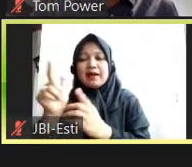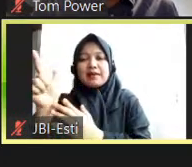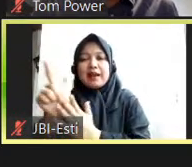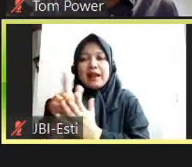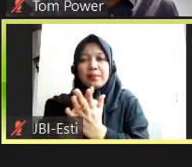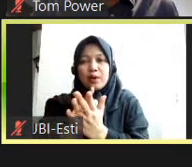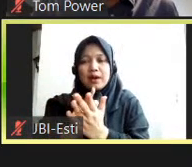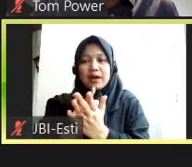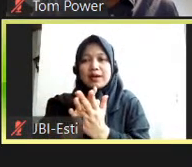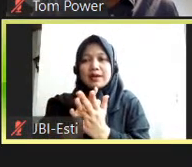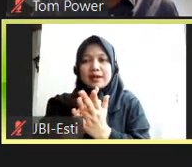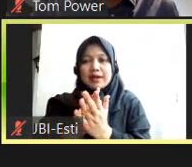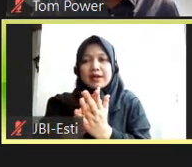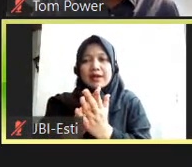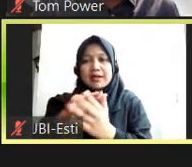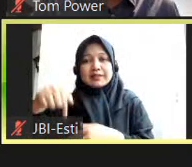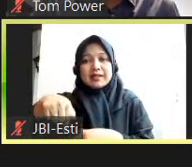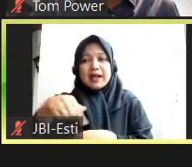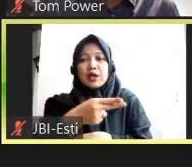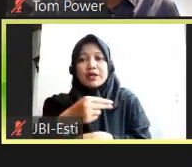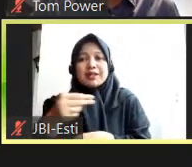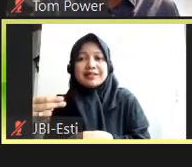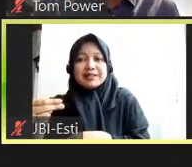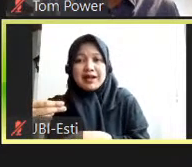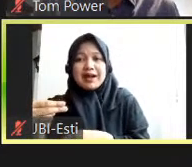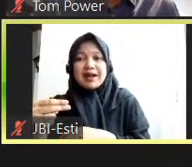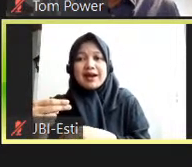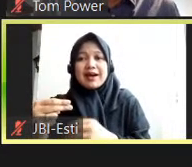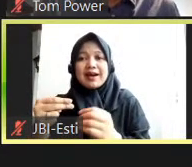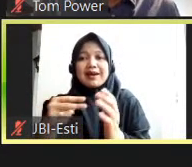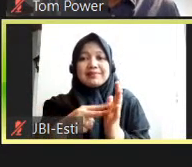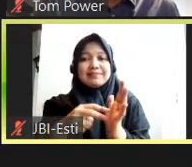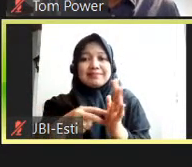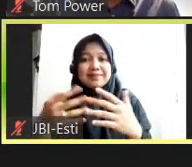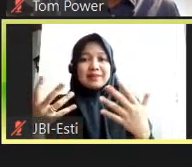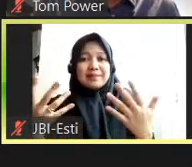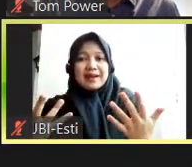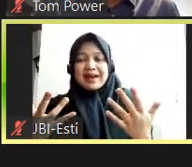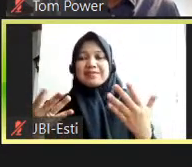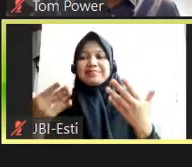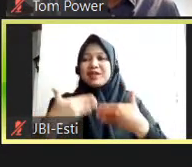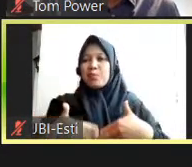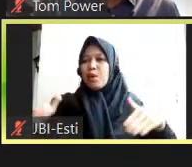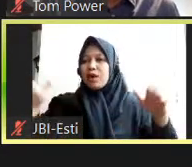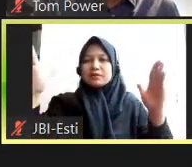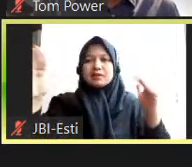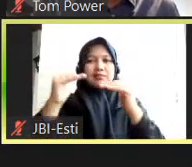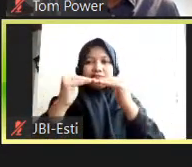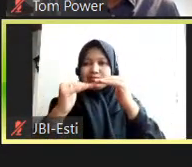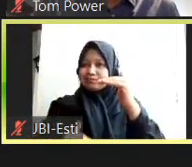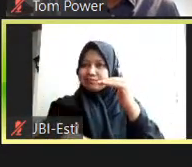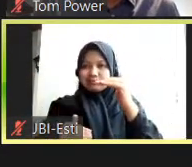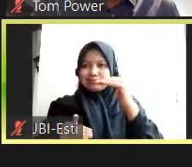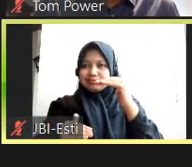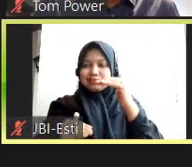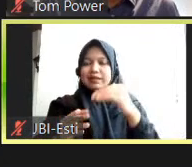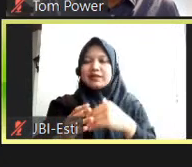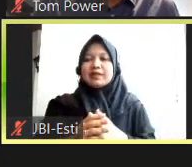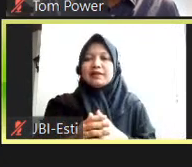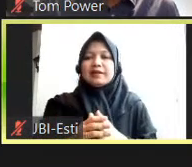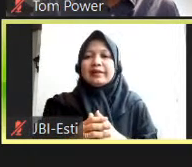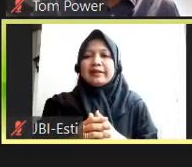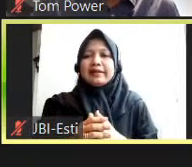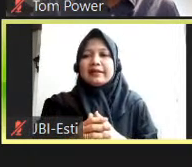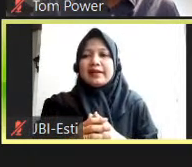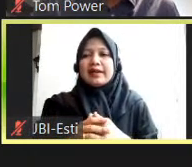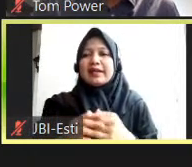menunjukkan bahwa skor kita sekarang berada di bawah kategori demokrasi yang cacat. Lalu yang kedua, laporan dari IDEA,